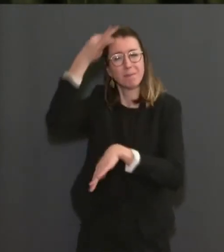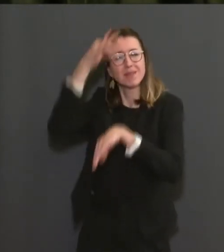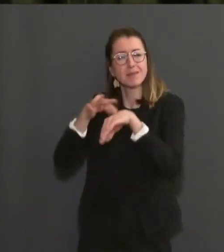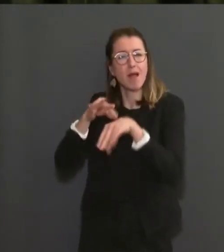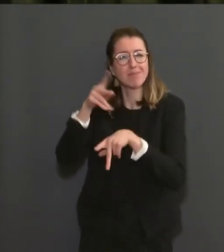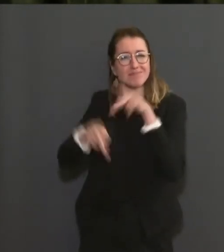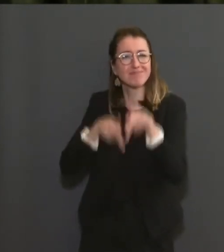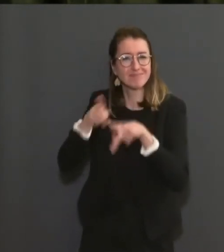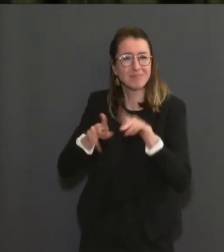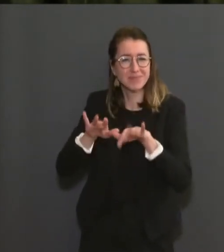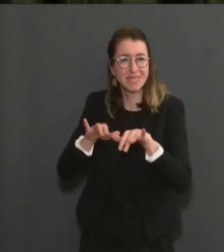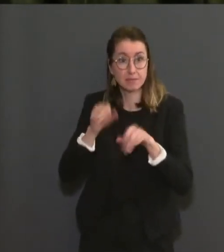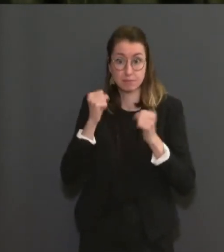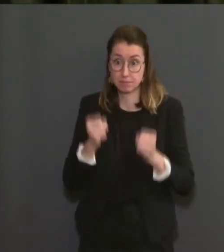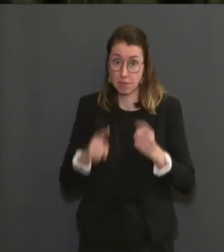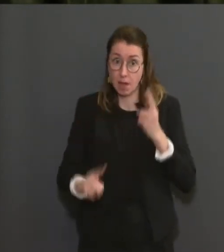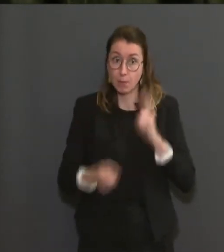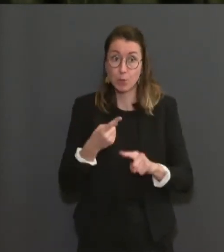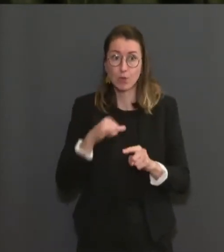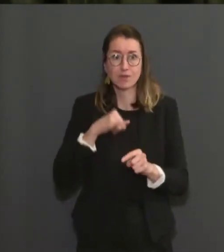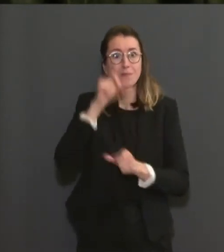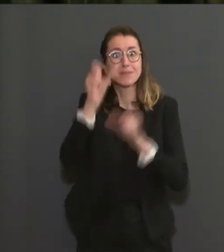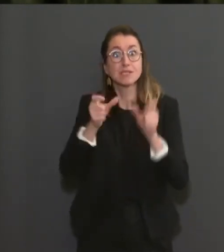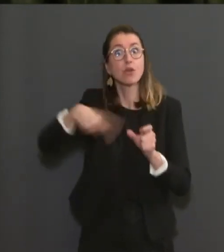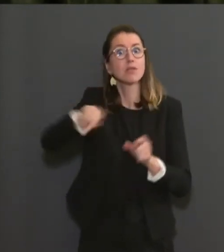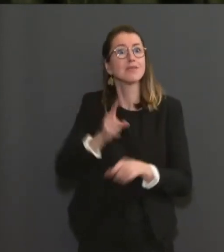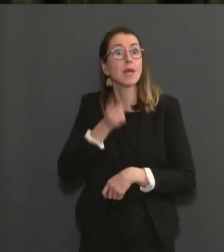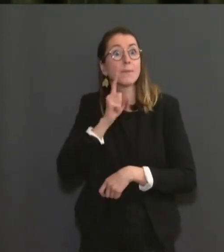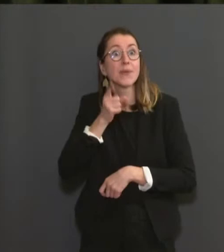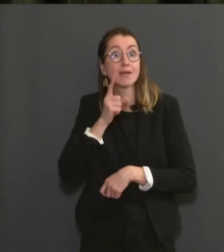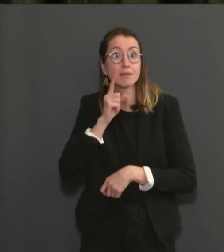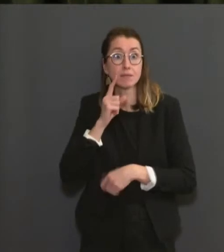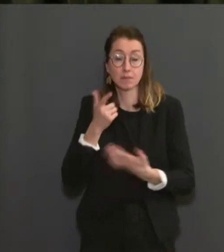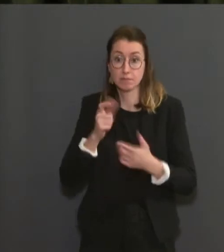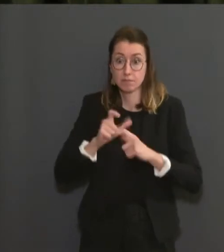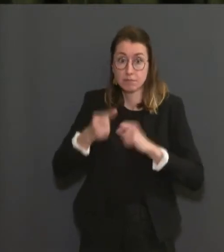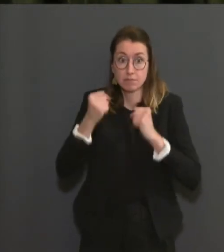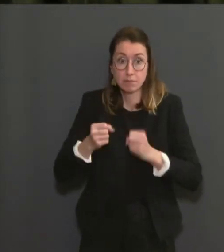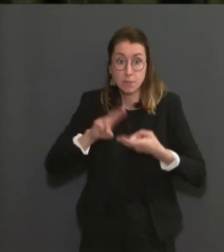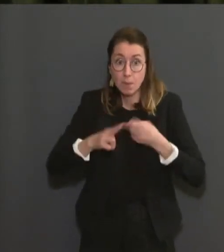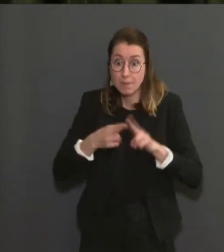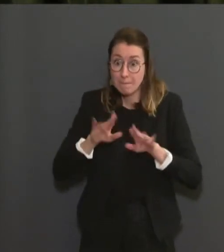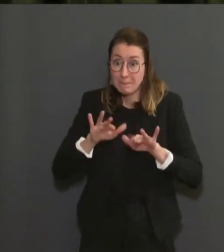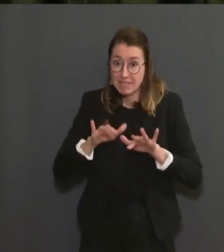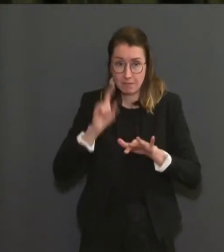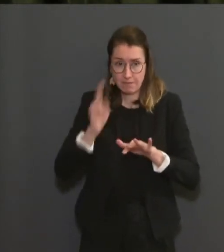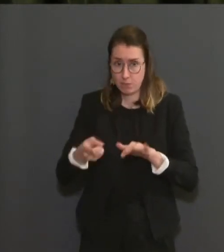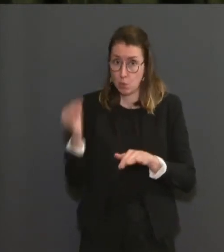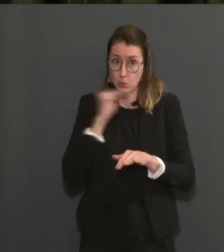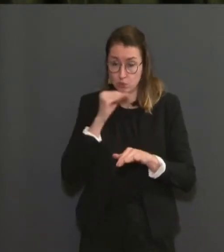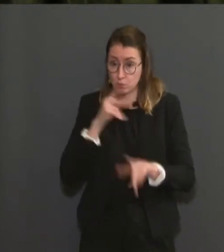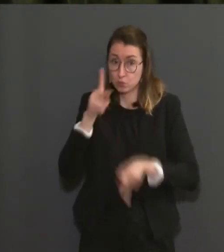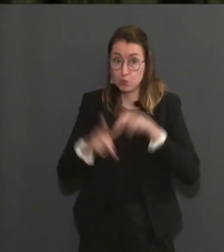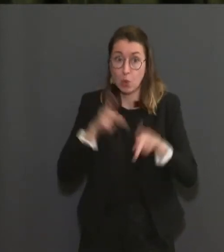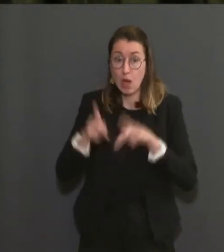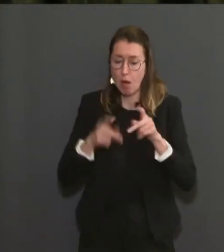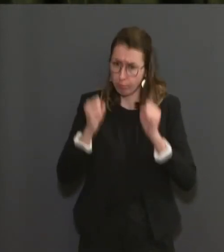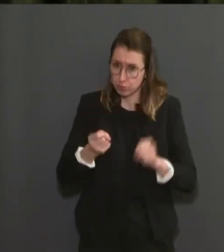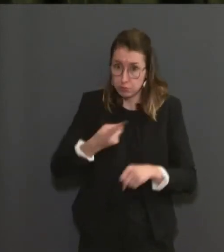soins essentiels. Parce qu'un flou relatif subsistait dans ce domaine, nous avons clarifié la question sur le site